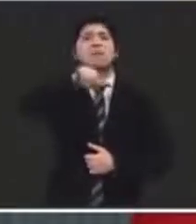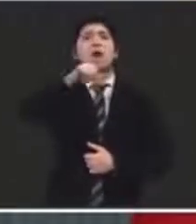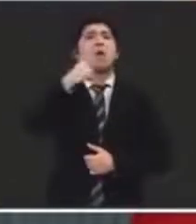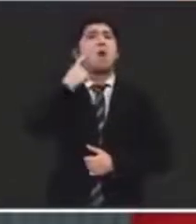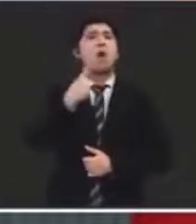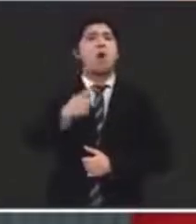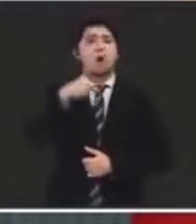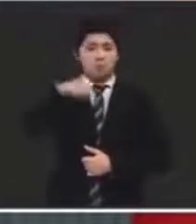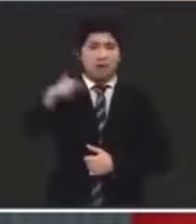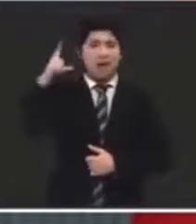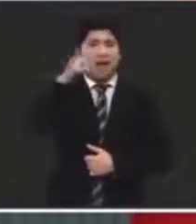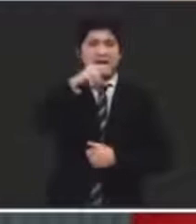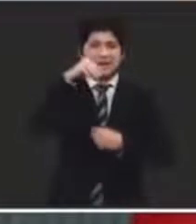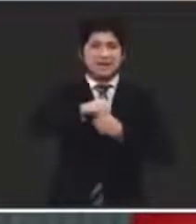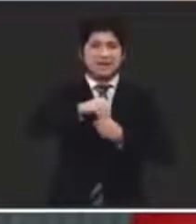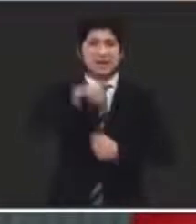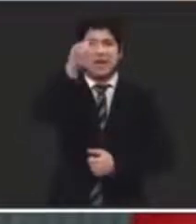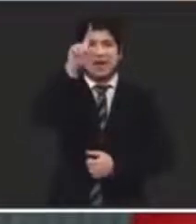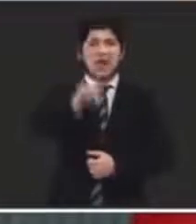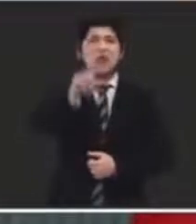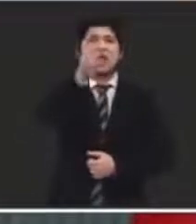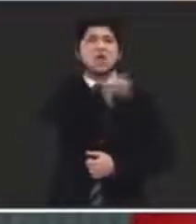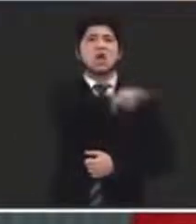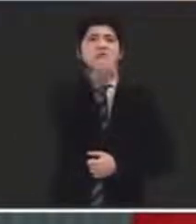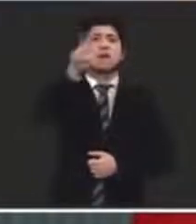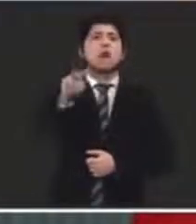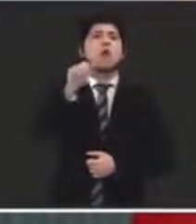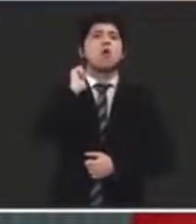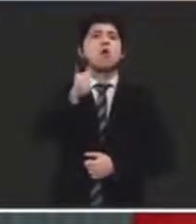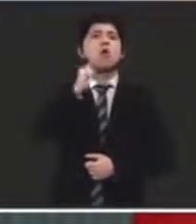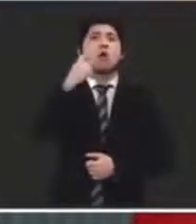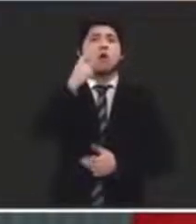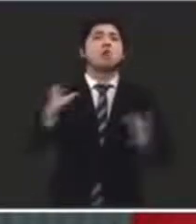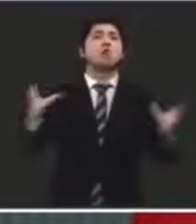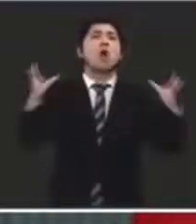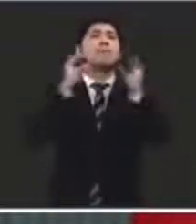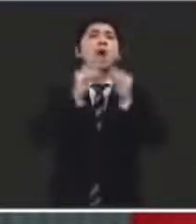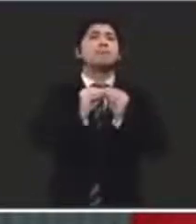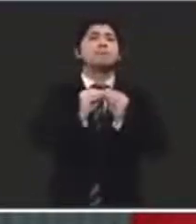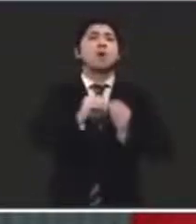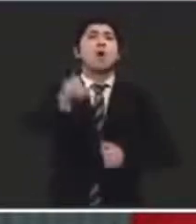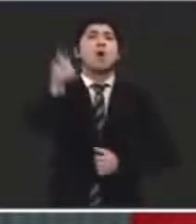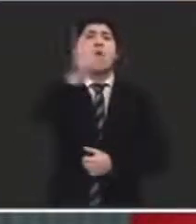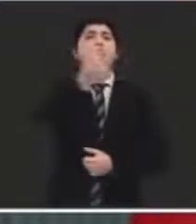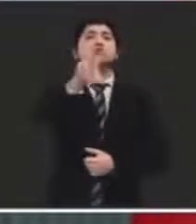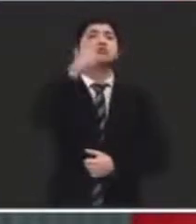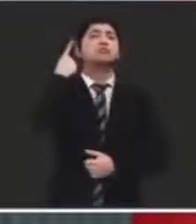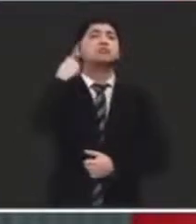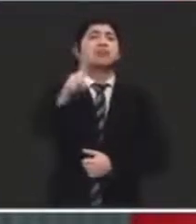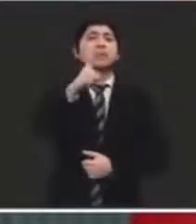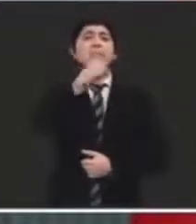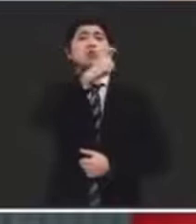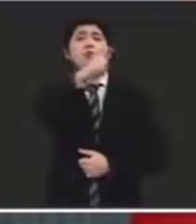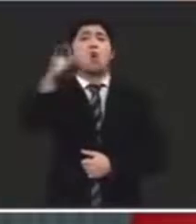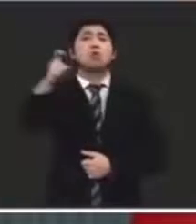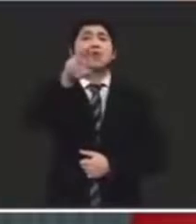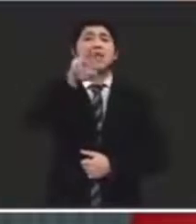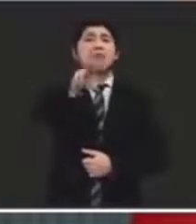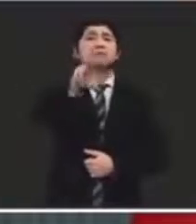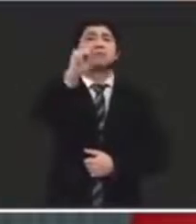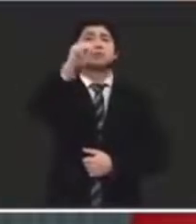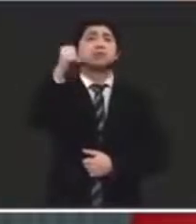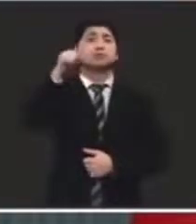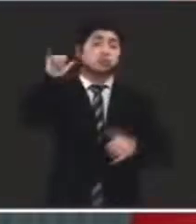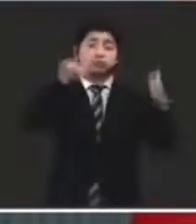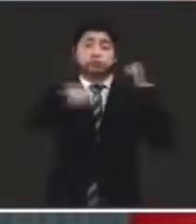Bu ayın ilk 22 günü toplam 30.000 970